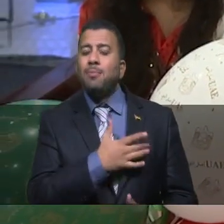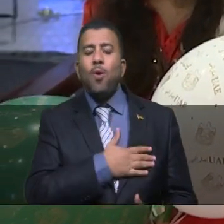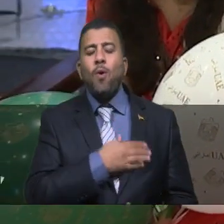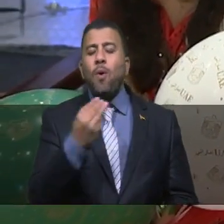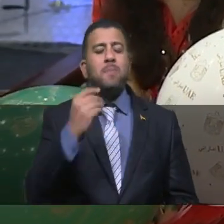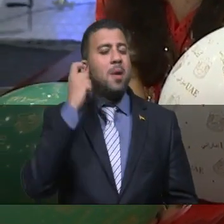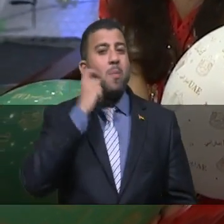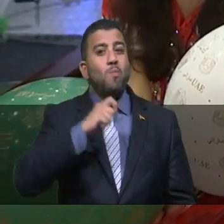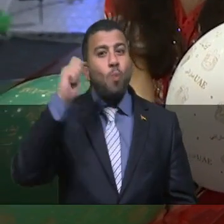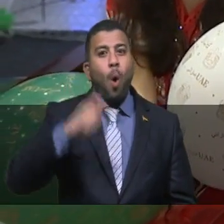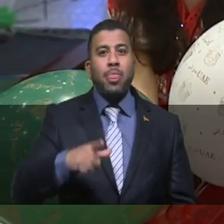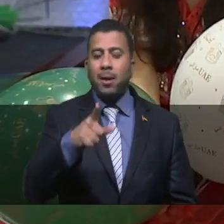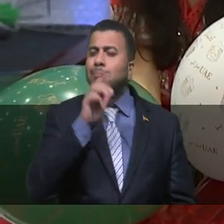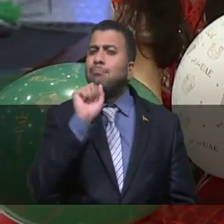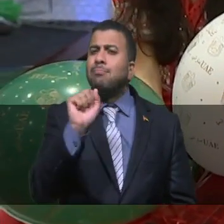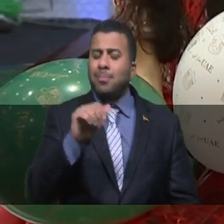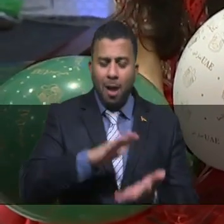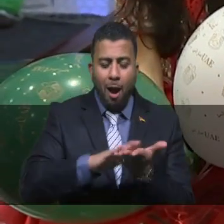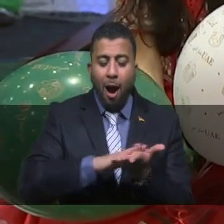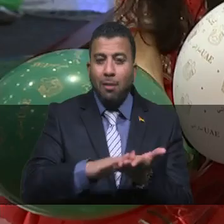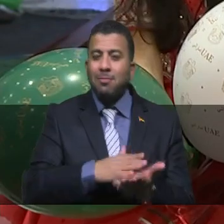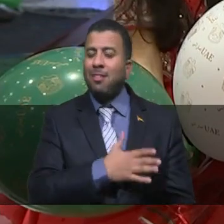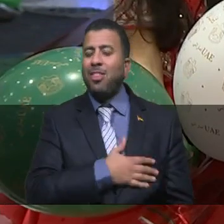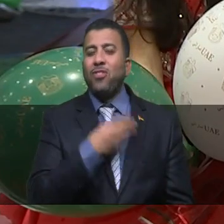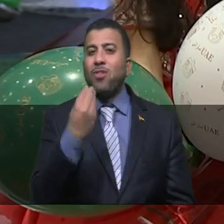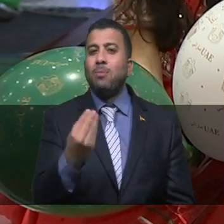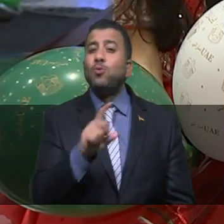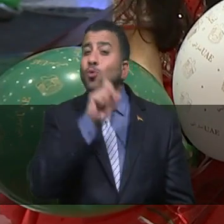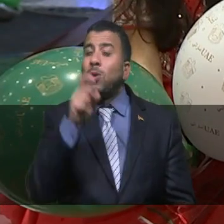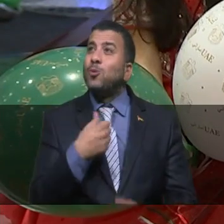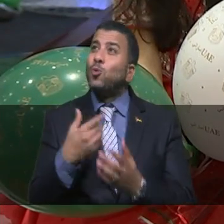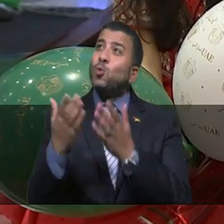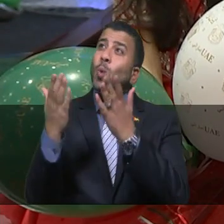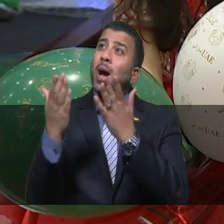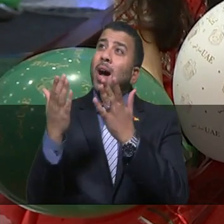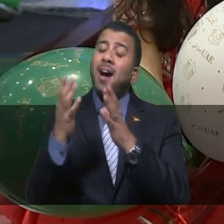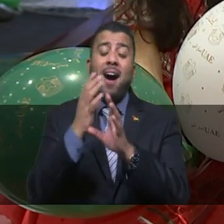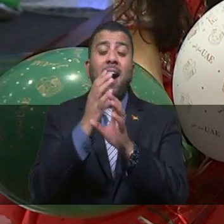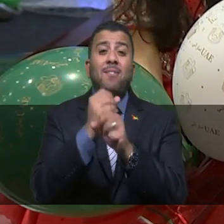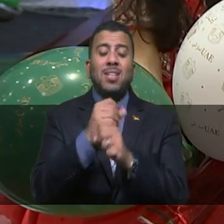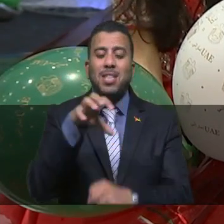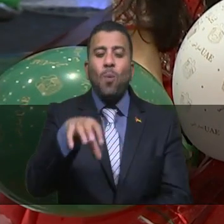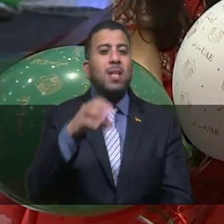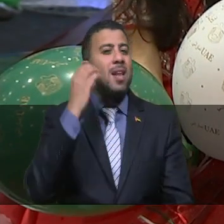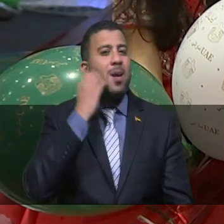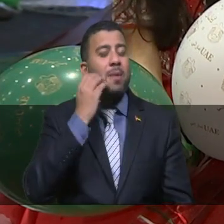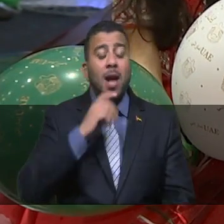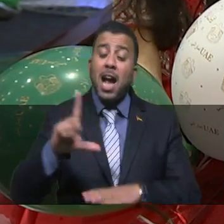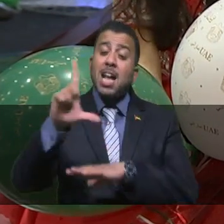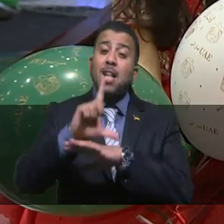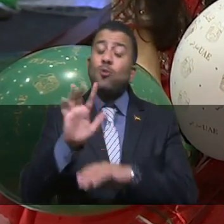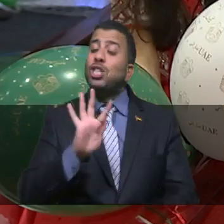إماراتي ومقيم على هذه الأرض الطيبة، داعين الله عز وجل أن يحفظ دولة الإمارات قيادة